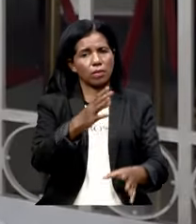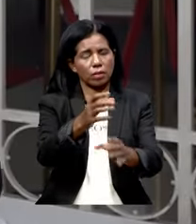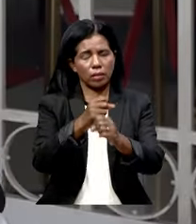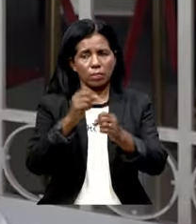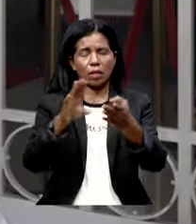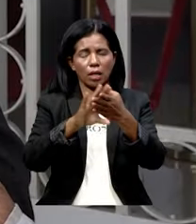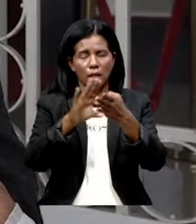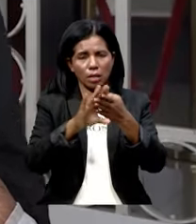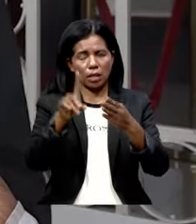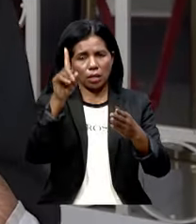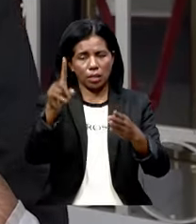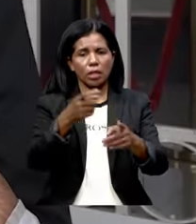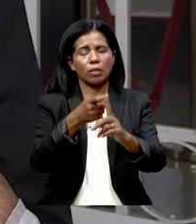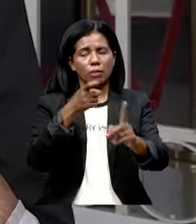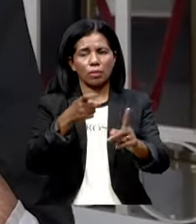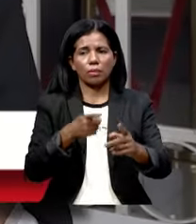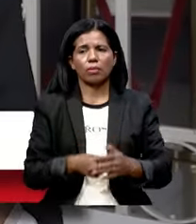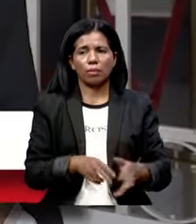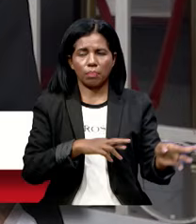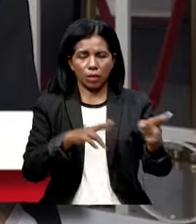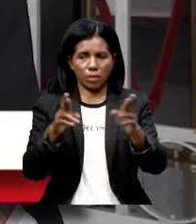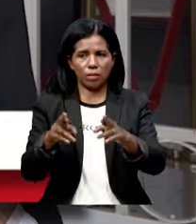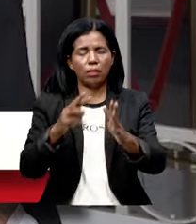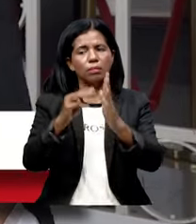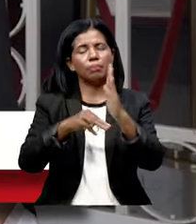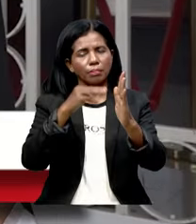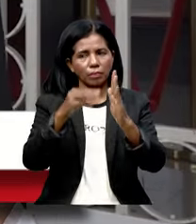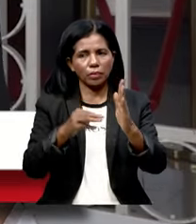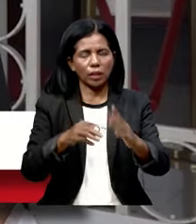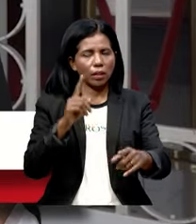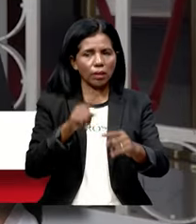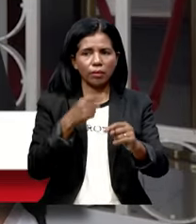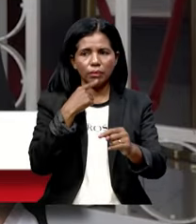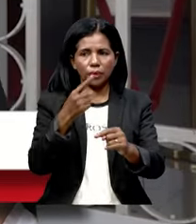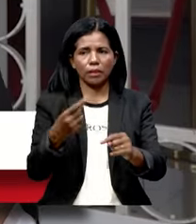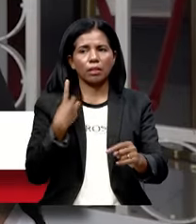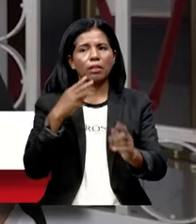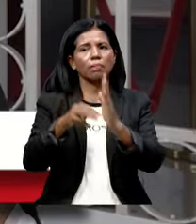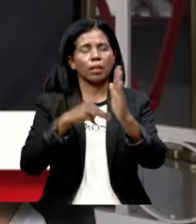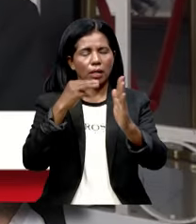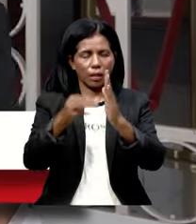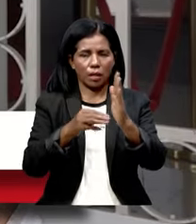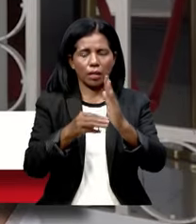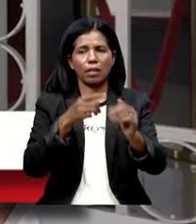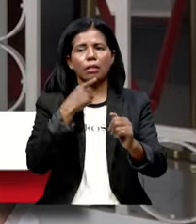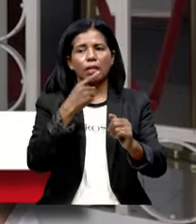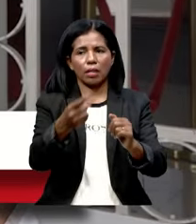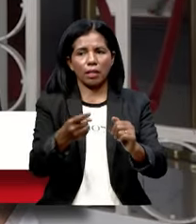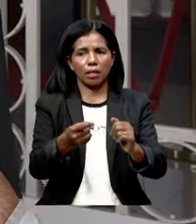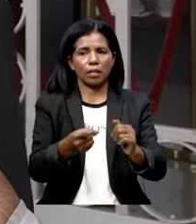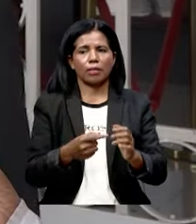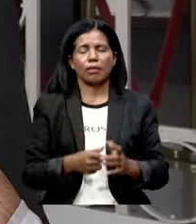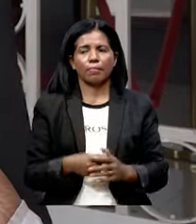surat oficial ida, mas pronto. Ia media ne quando la liga si era hatete mai mos quando media quando questiona na ia media ansene